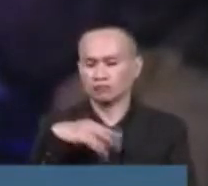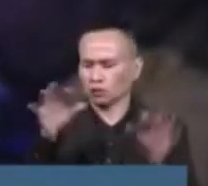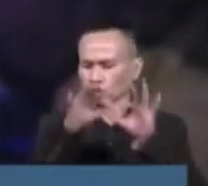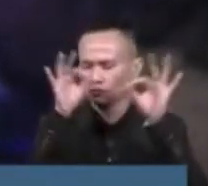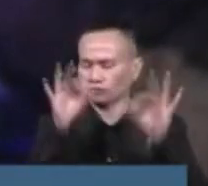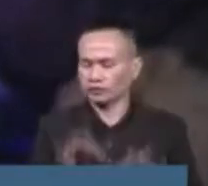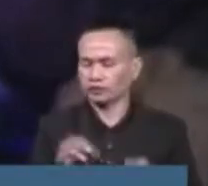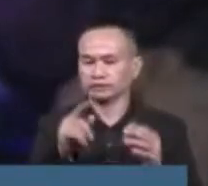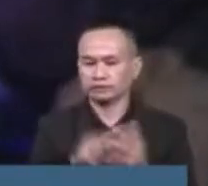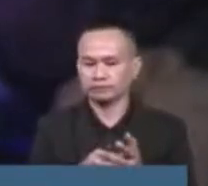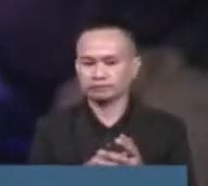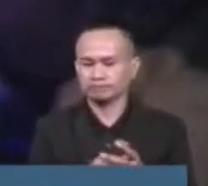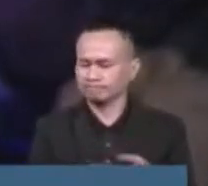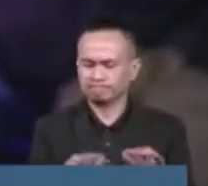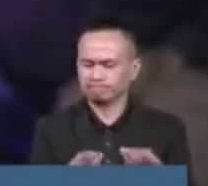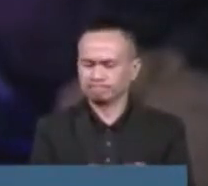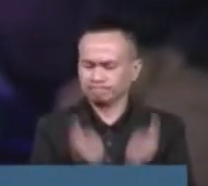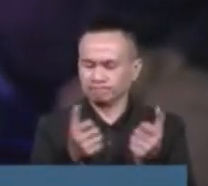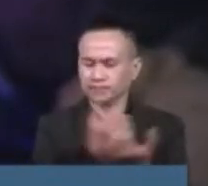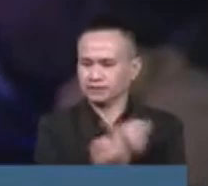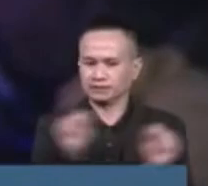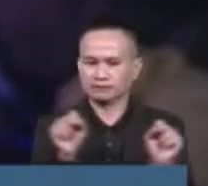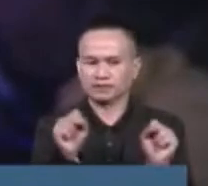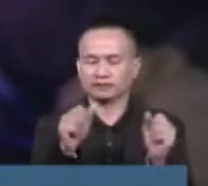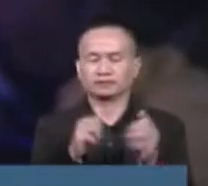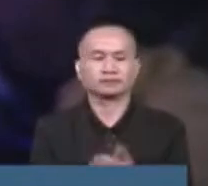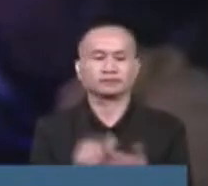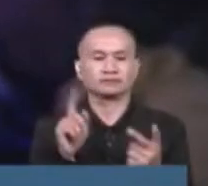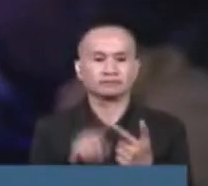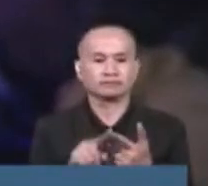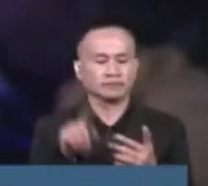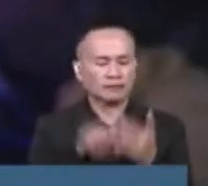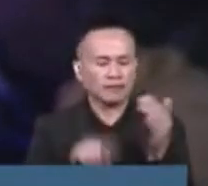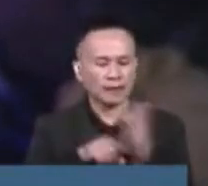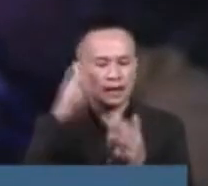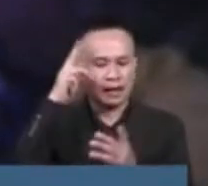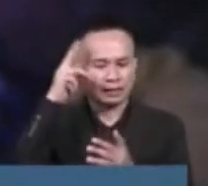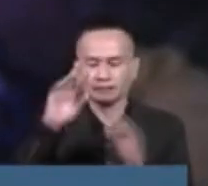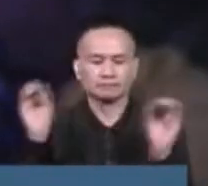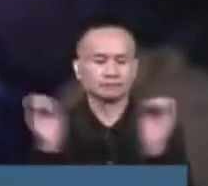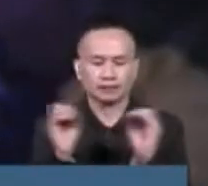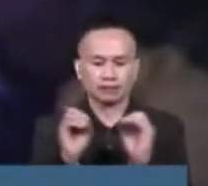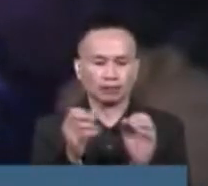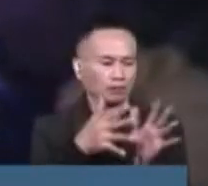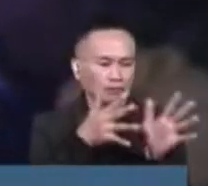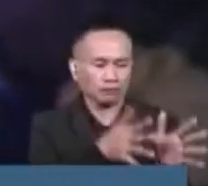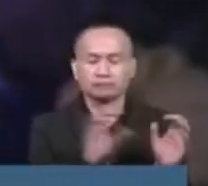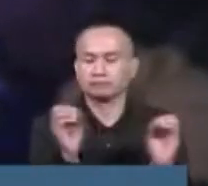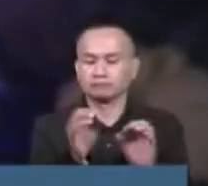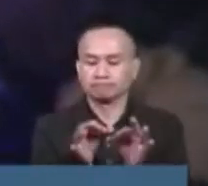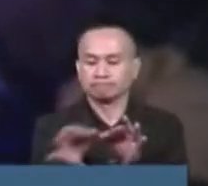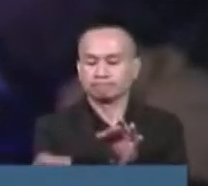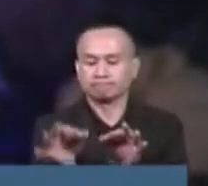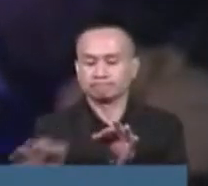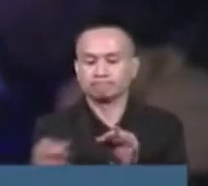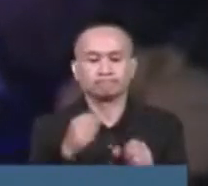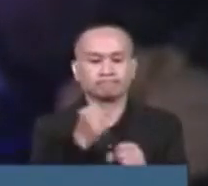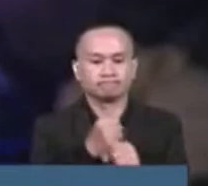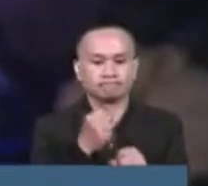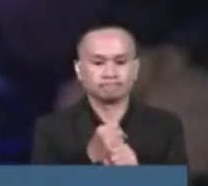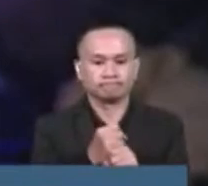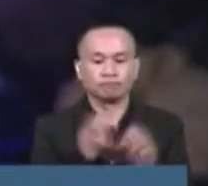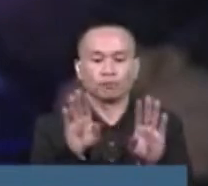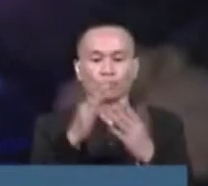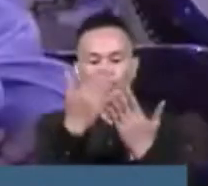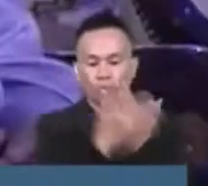mastikan menyegerakan dan tidak ada alasan sama sekali untuk melengahkan B Borneo